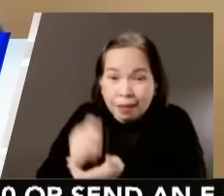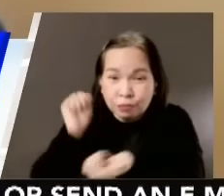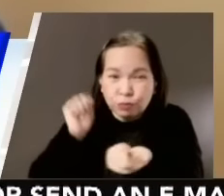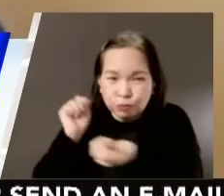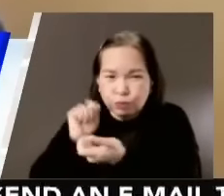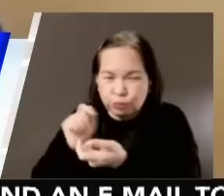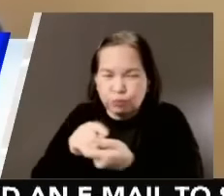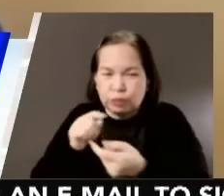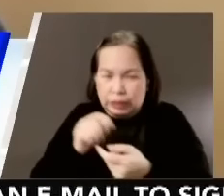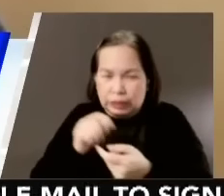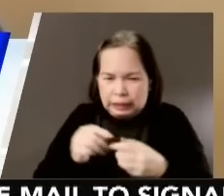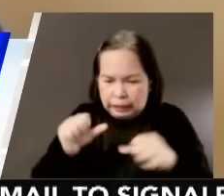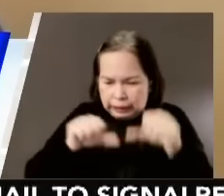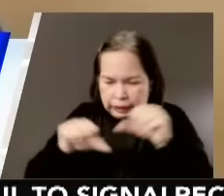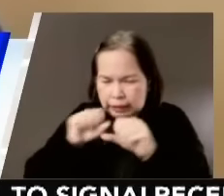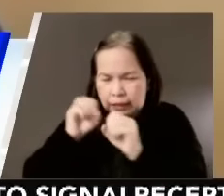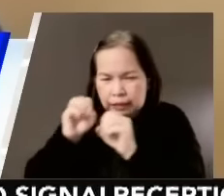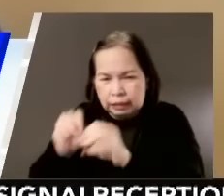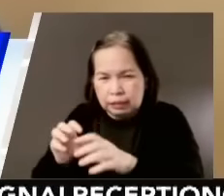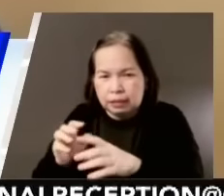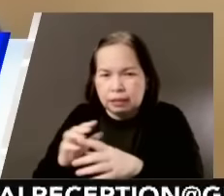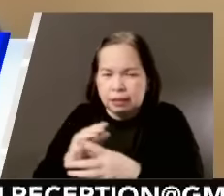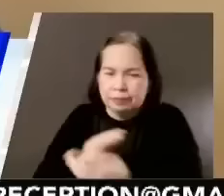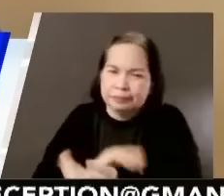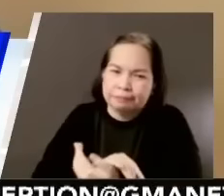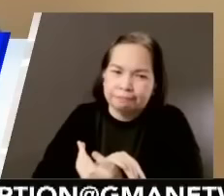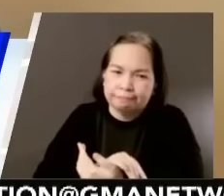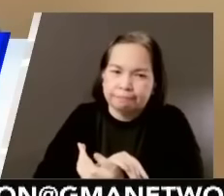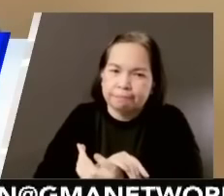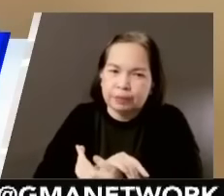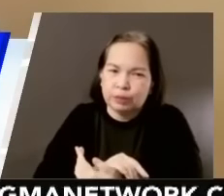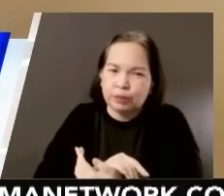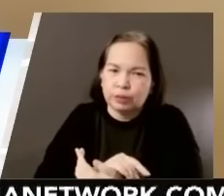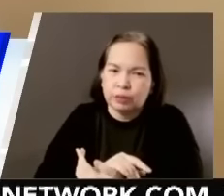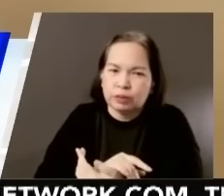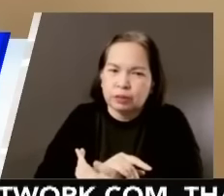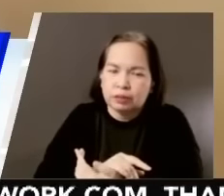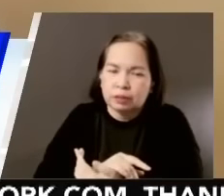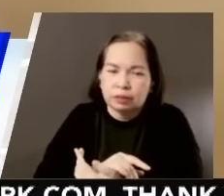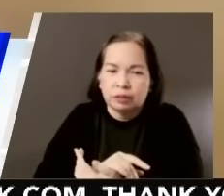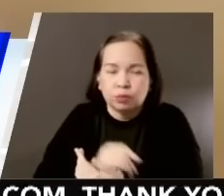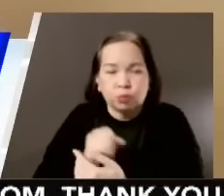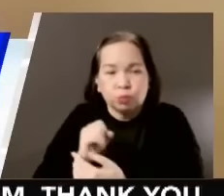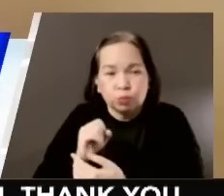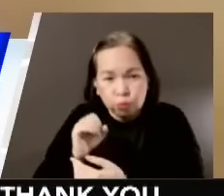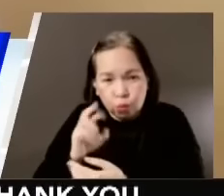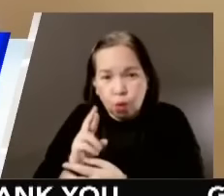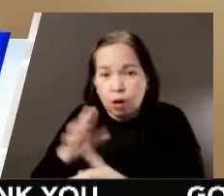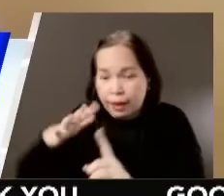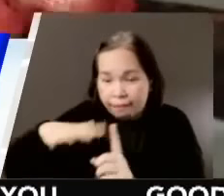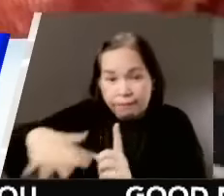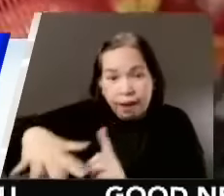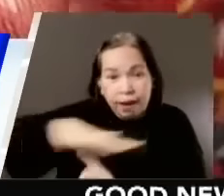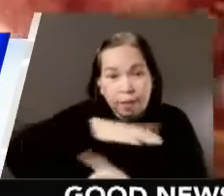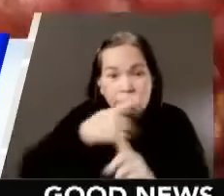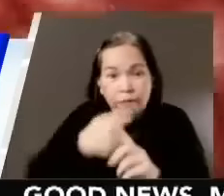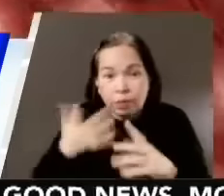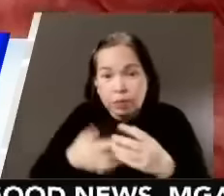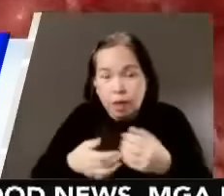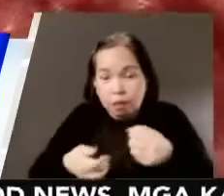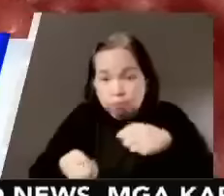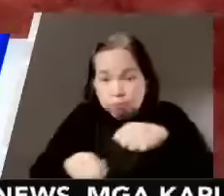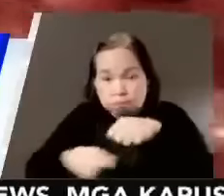fertilizer, pwede din mag-contribute doon. Or kahit na yung environment mismo, may mga planta.